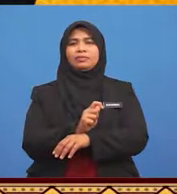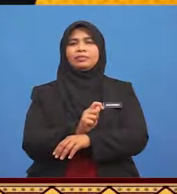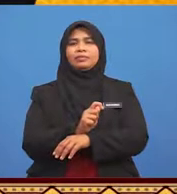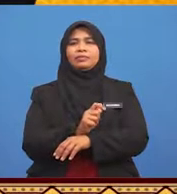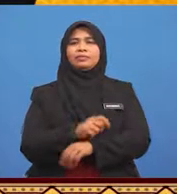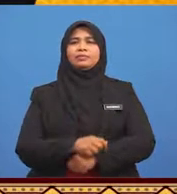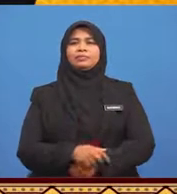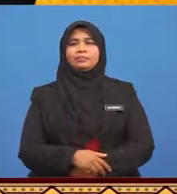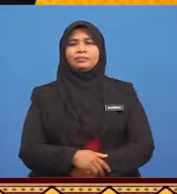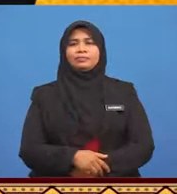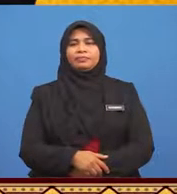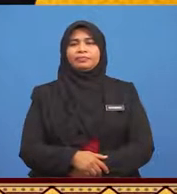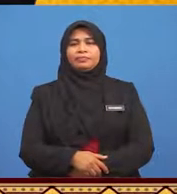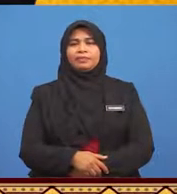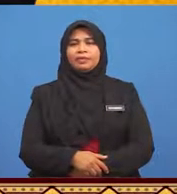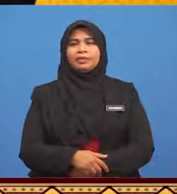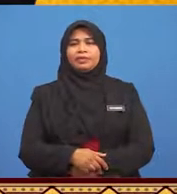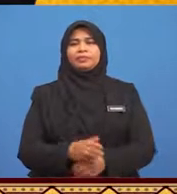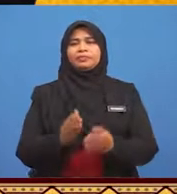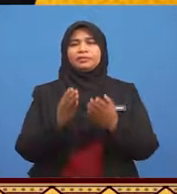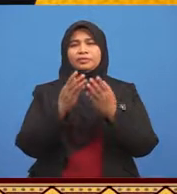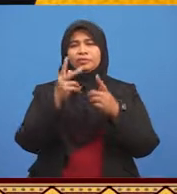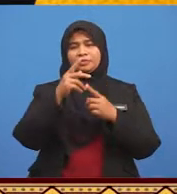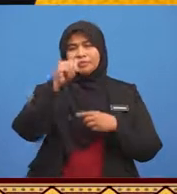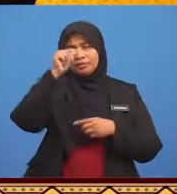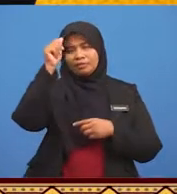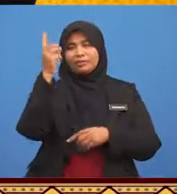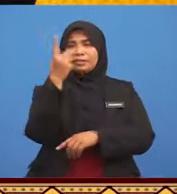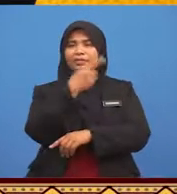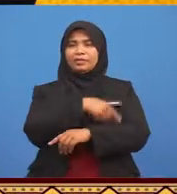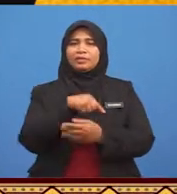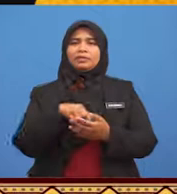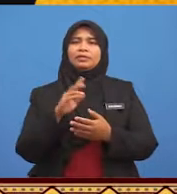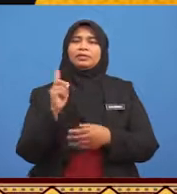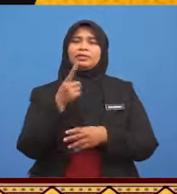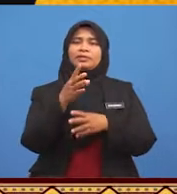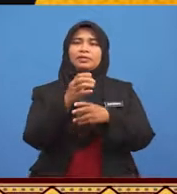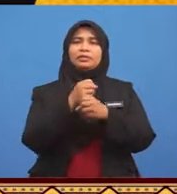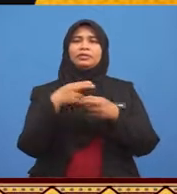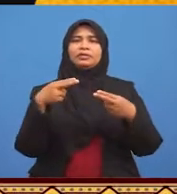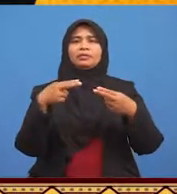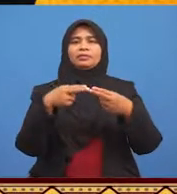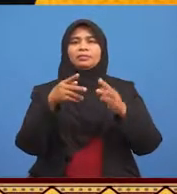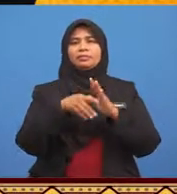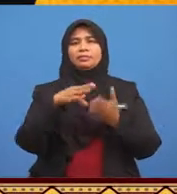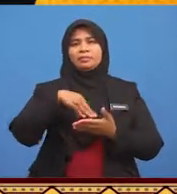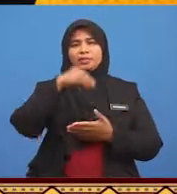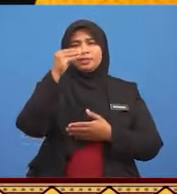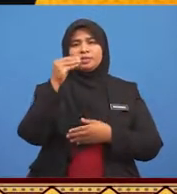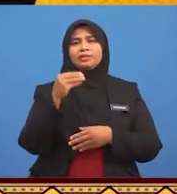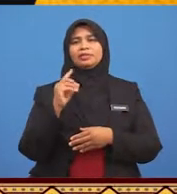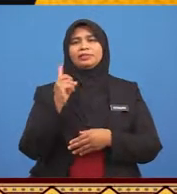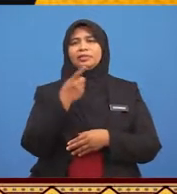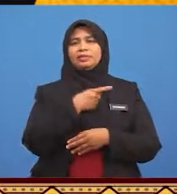taala wabarakatuh. Alhamdulillah, hari ini kita dapat menyambung lagi pembelajaran kita